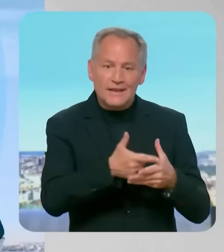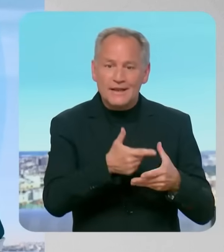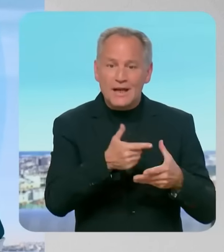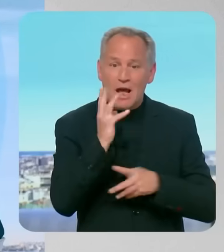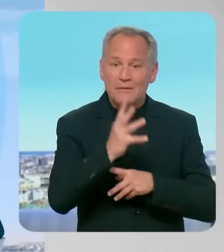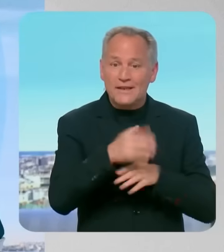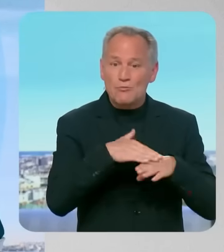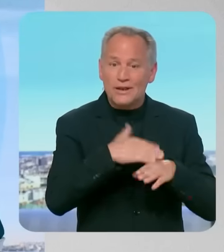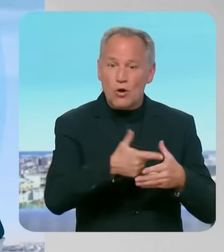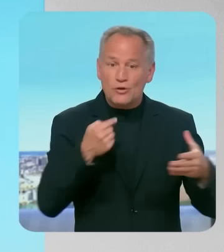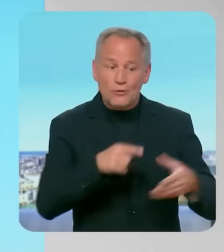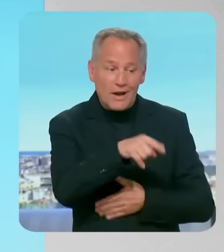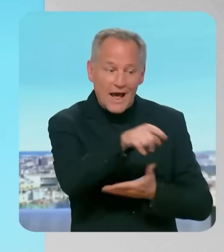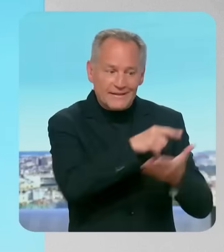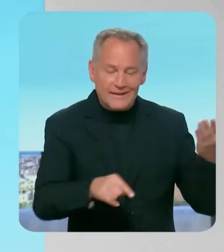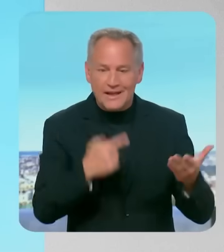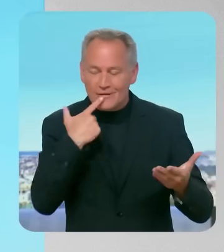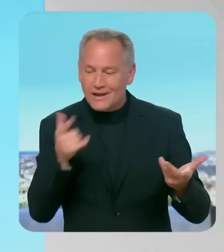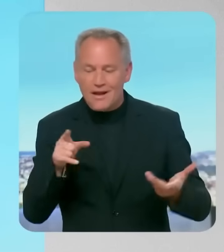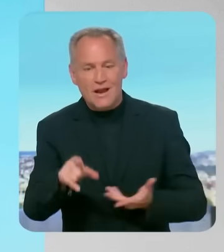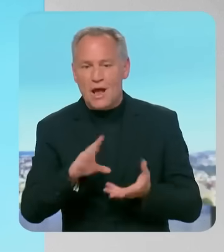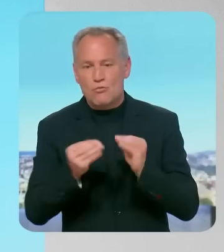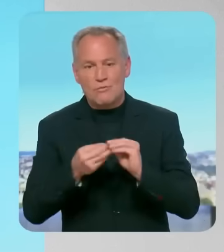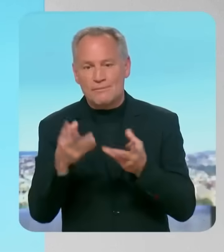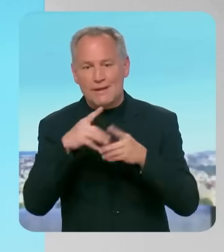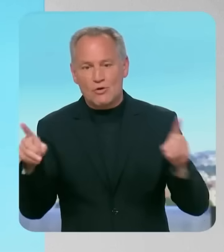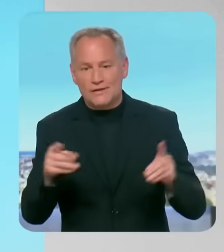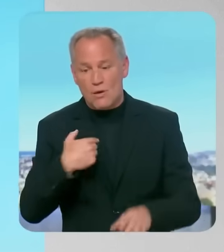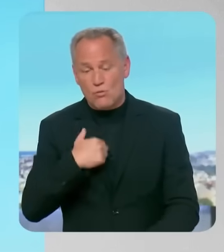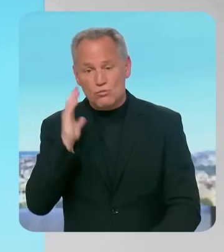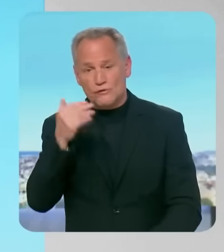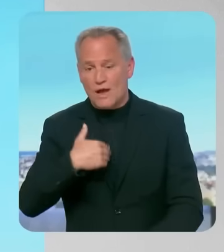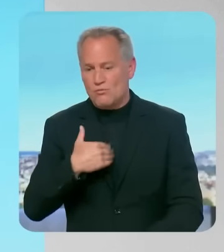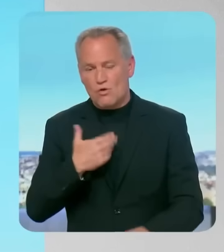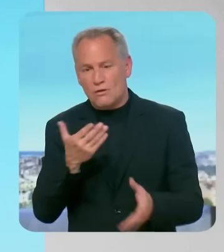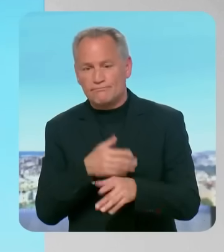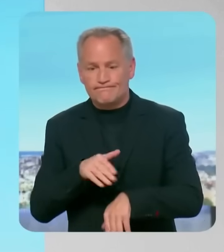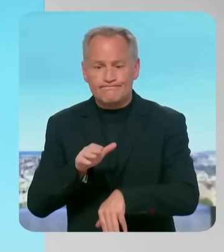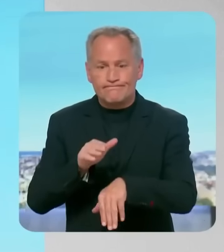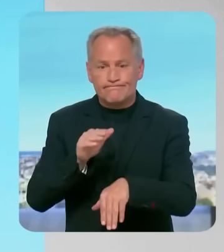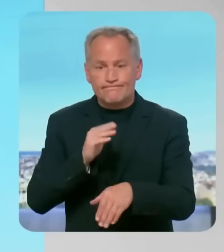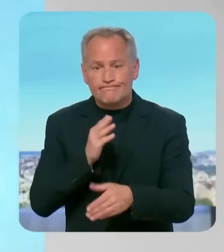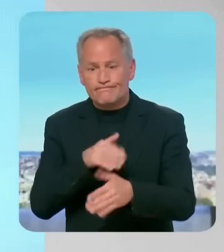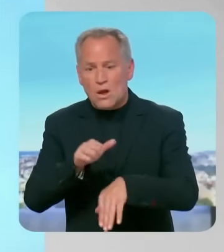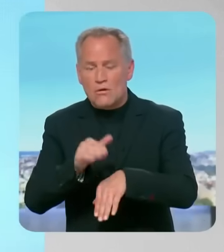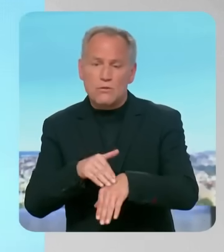interdits, alors il y a un problème démocratique manifeste, raison pour laquelle nous saisissons aujourd'hui la Commission nationale des comptes de campagne. Merci beaucoup. Merci à vous.